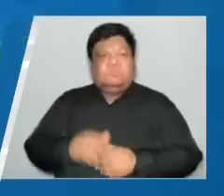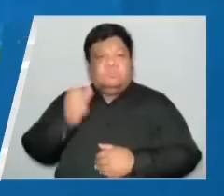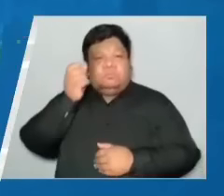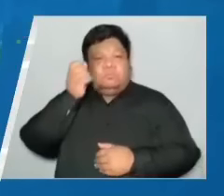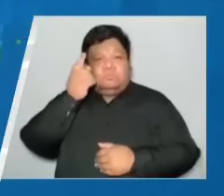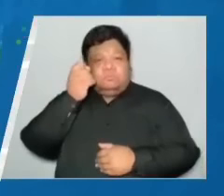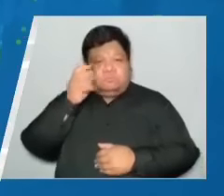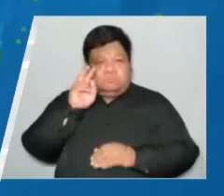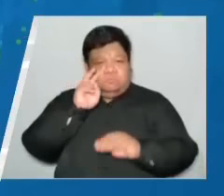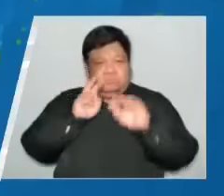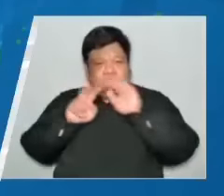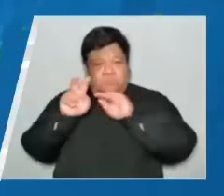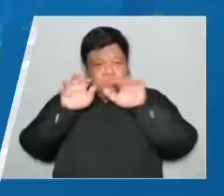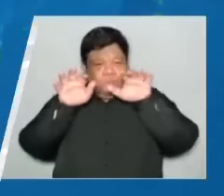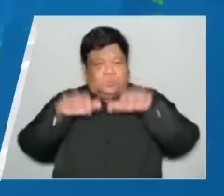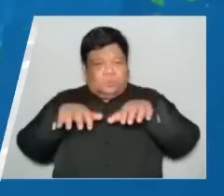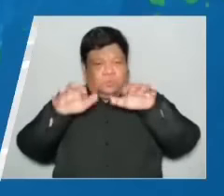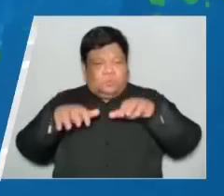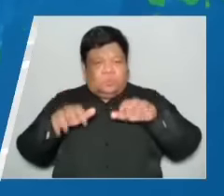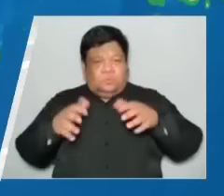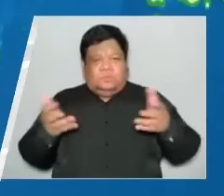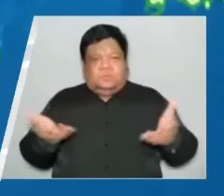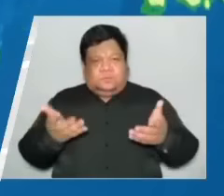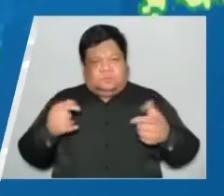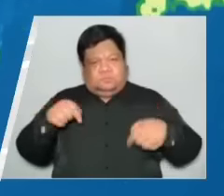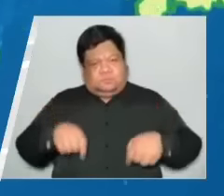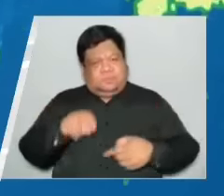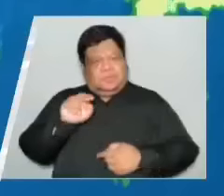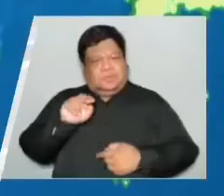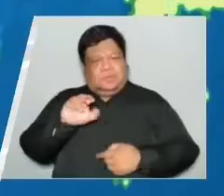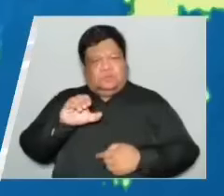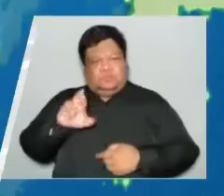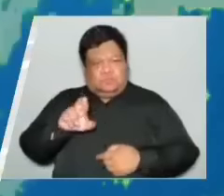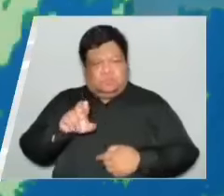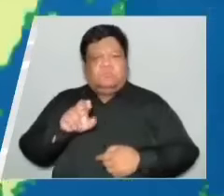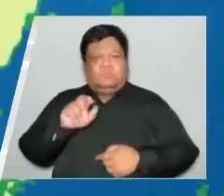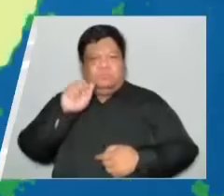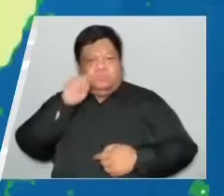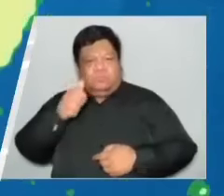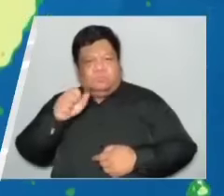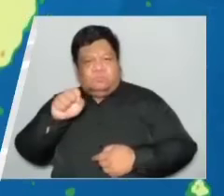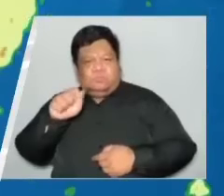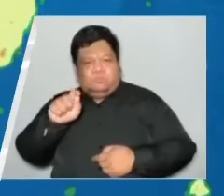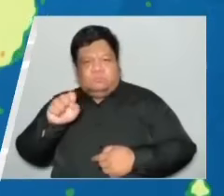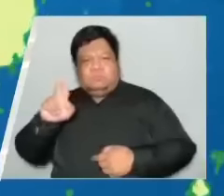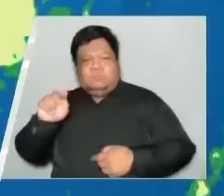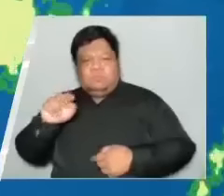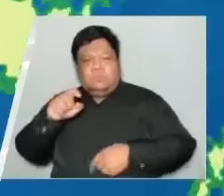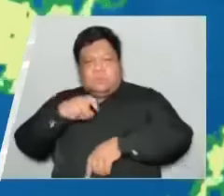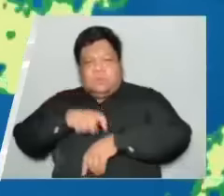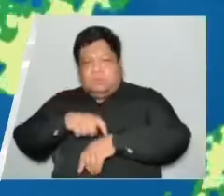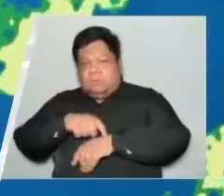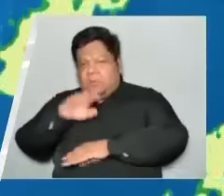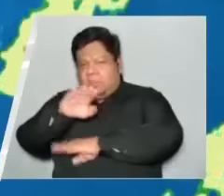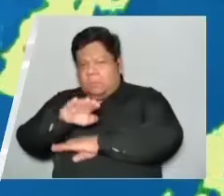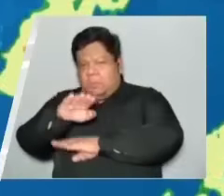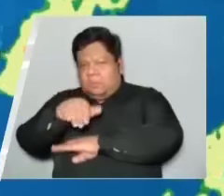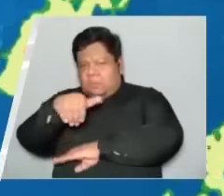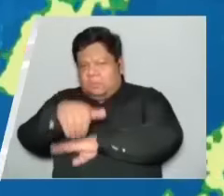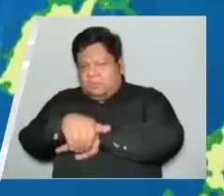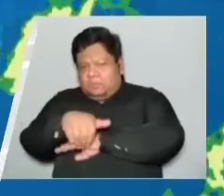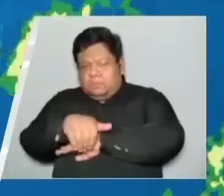may chance na ulan sa Metro Manila lalo na sa bandang hapon o gabi. At maliring ulanin ang iba pang bahagi ng bansa